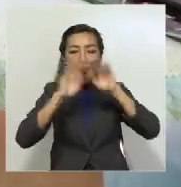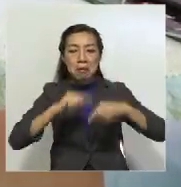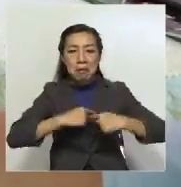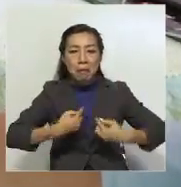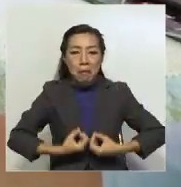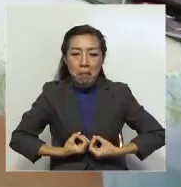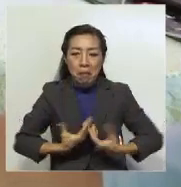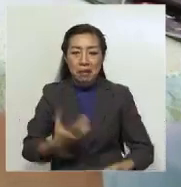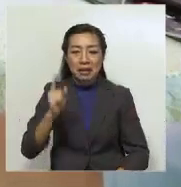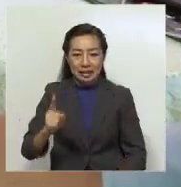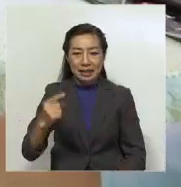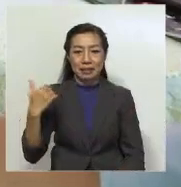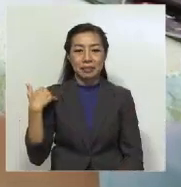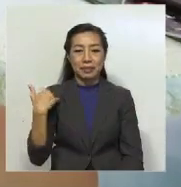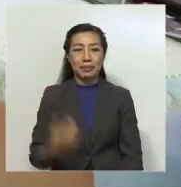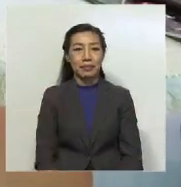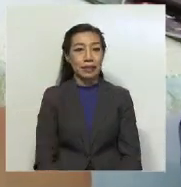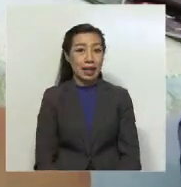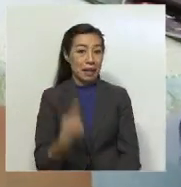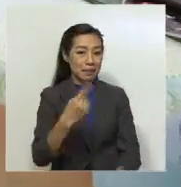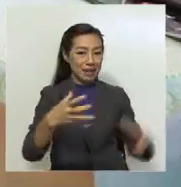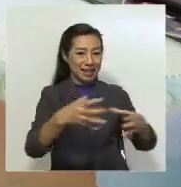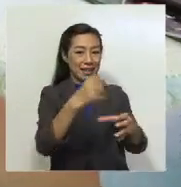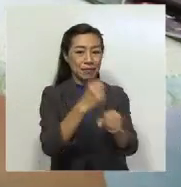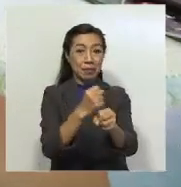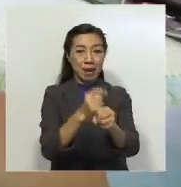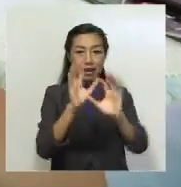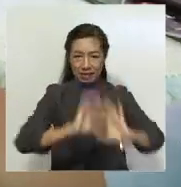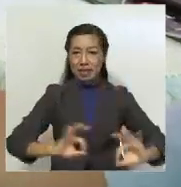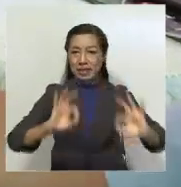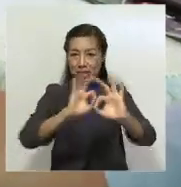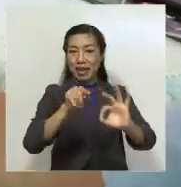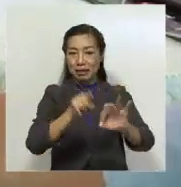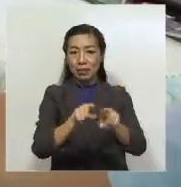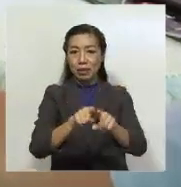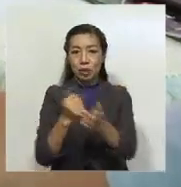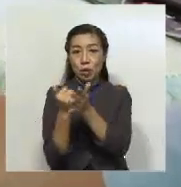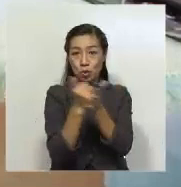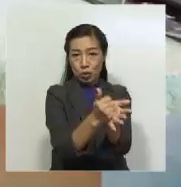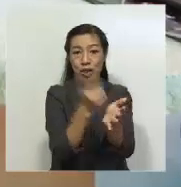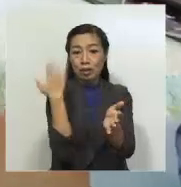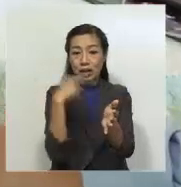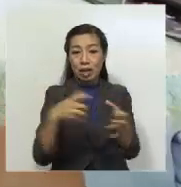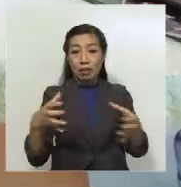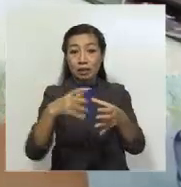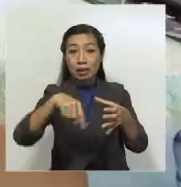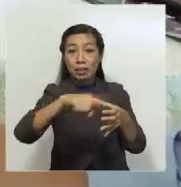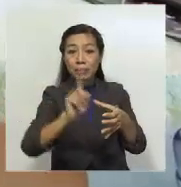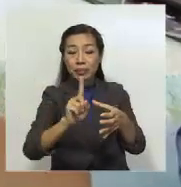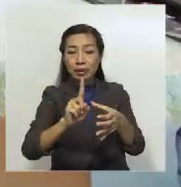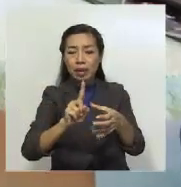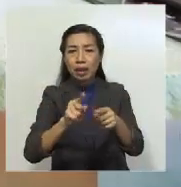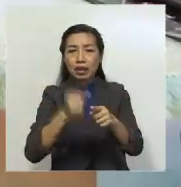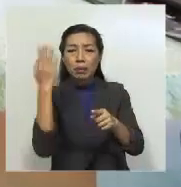ใจ เดี๋ยวไปดูอีกหนึ่งทีมงานนะครับที่มีบทบาทสำคัญในภารกิจถ้ำหลวงนะครับก็คือทีมง